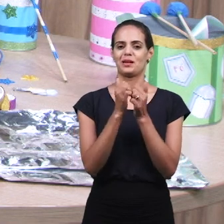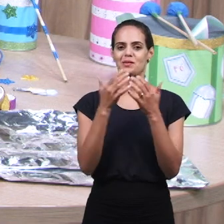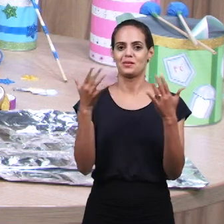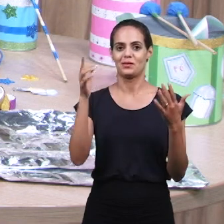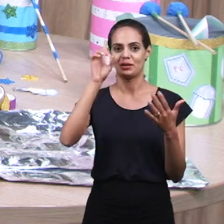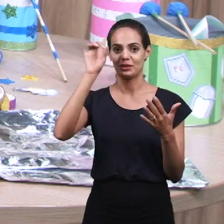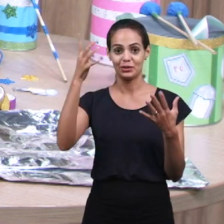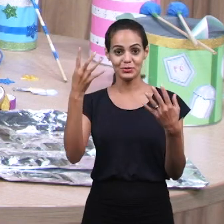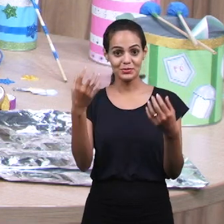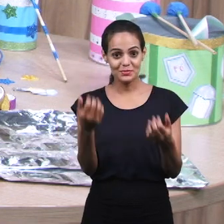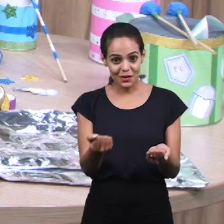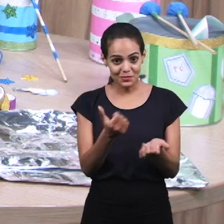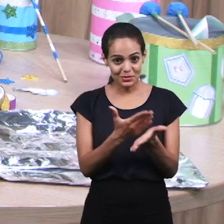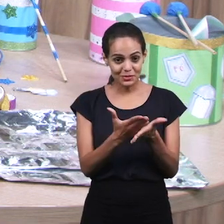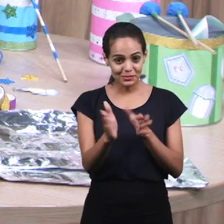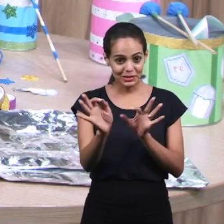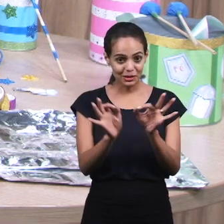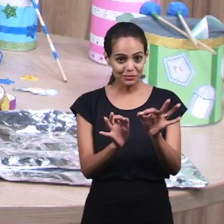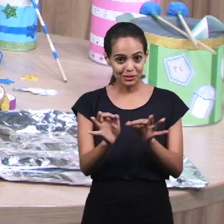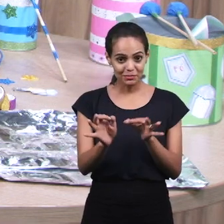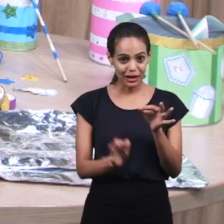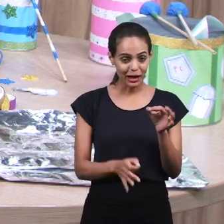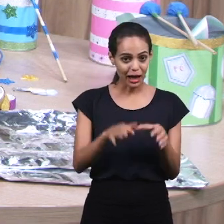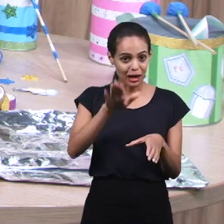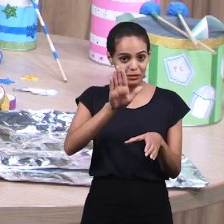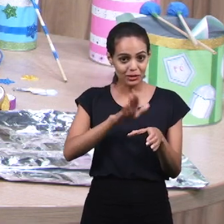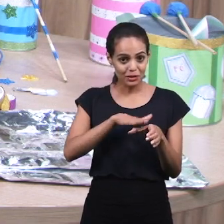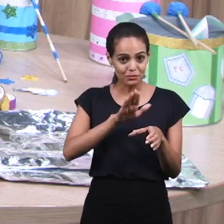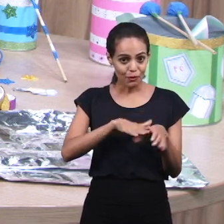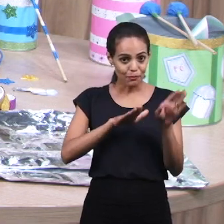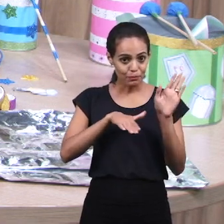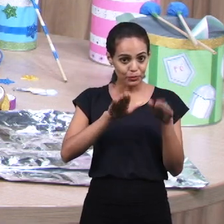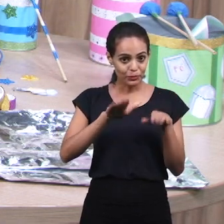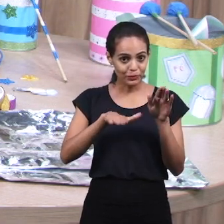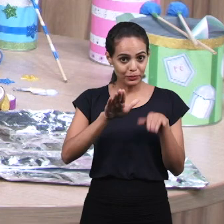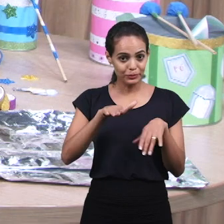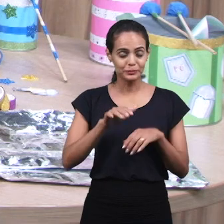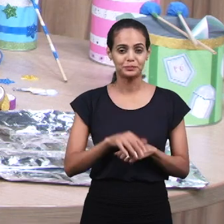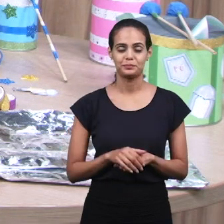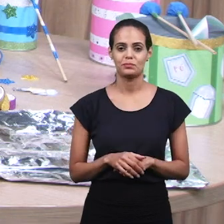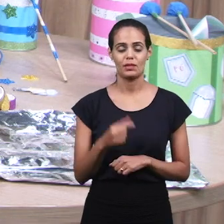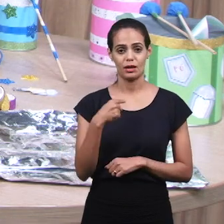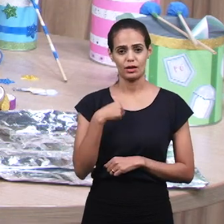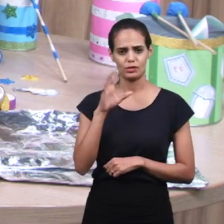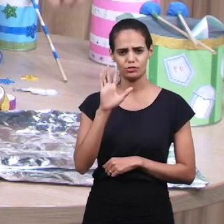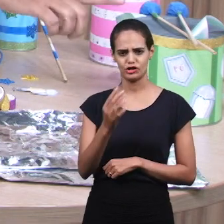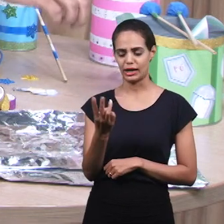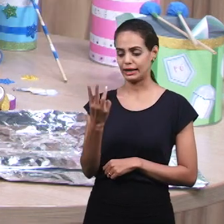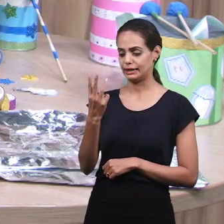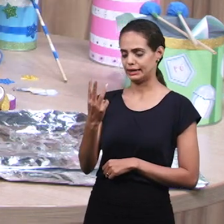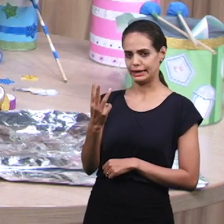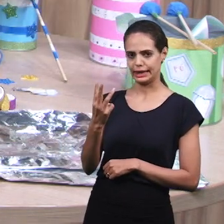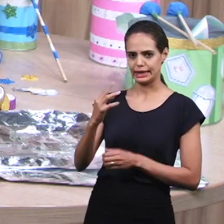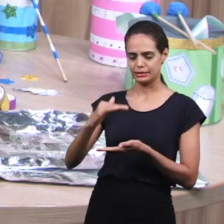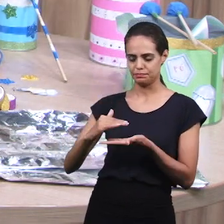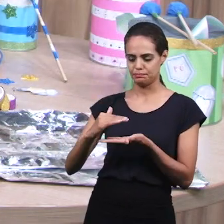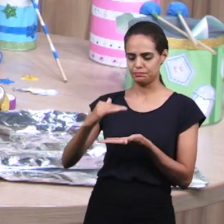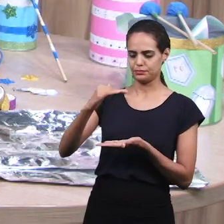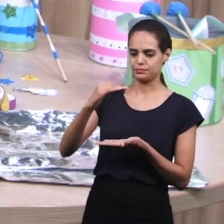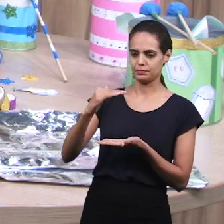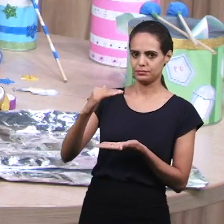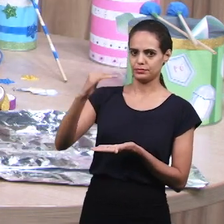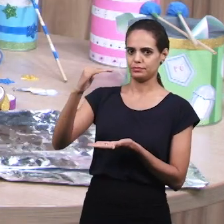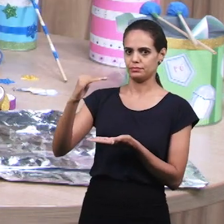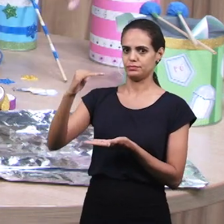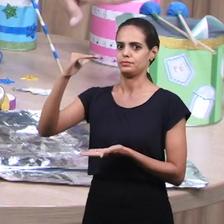Glória a Deus. Nós vamos começar nosso tambor. Je vous ai déjà ramené